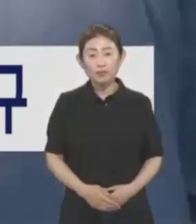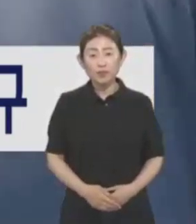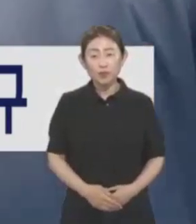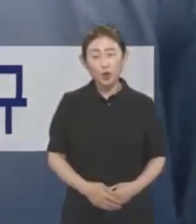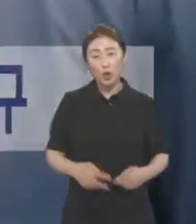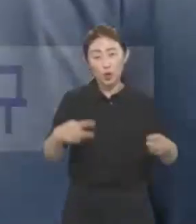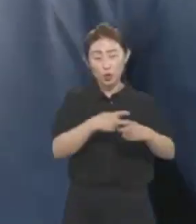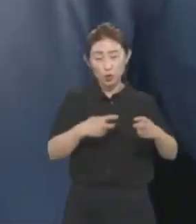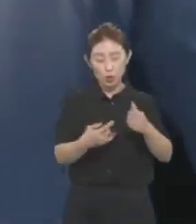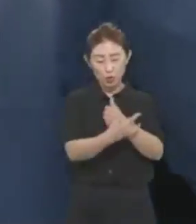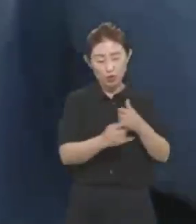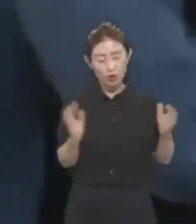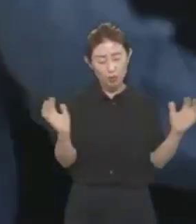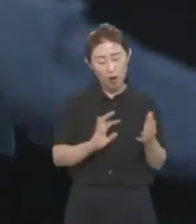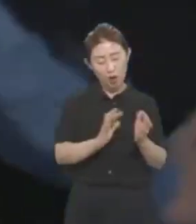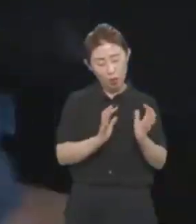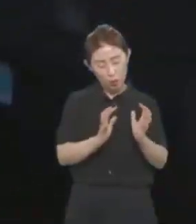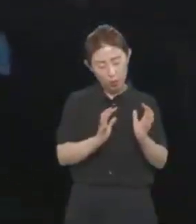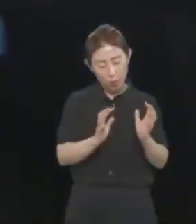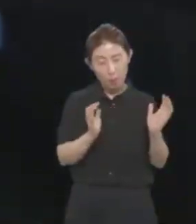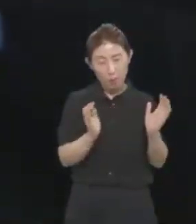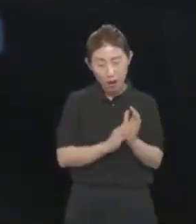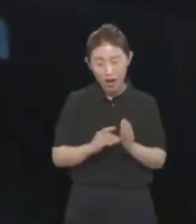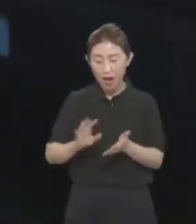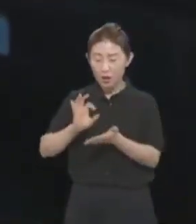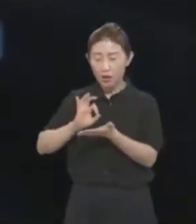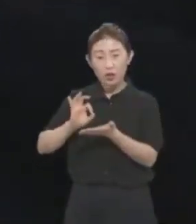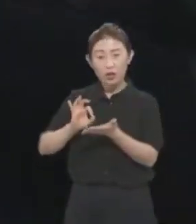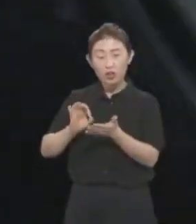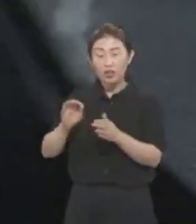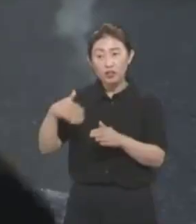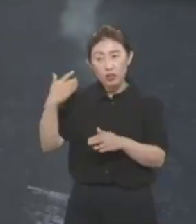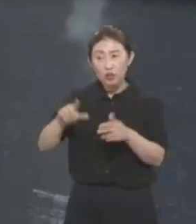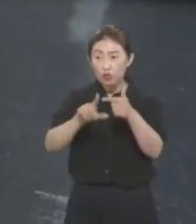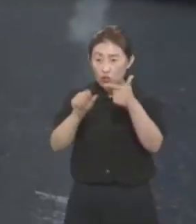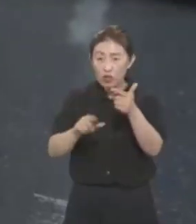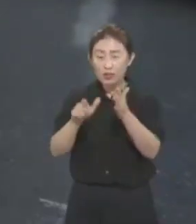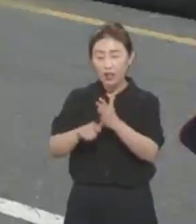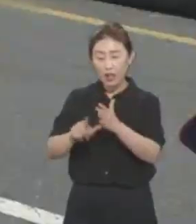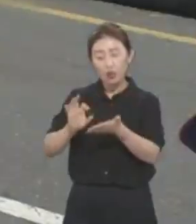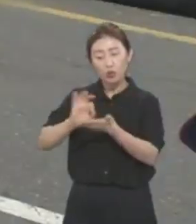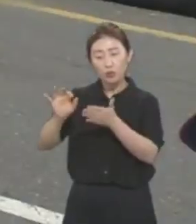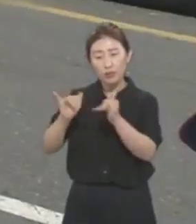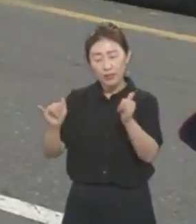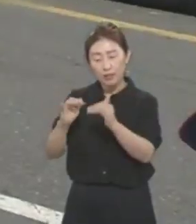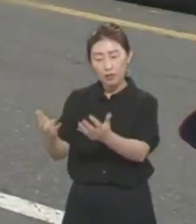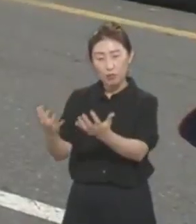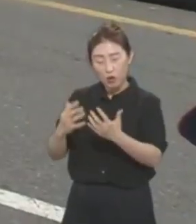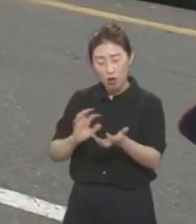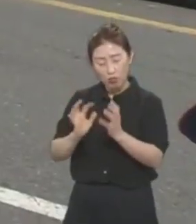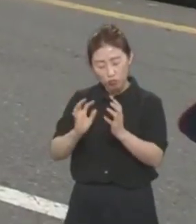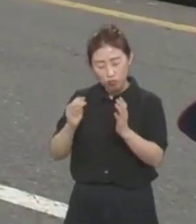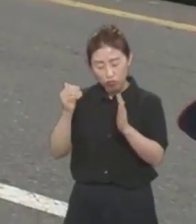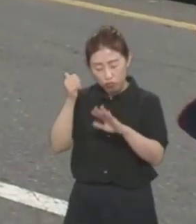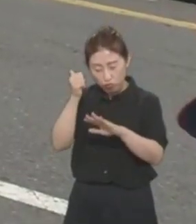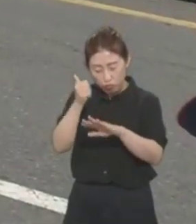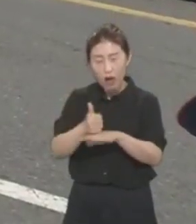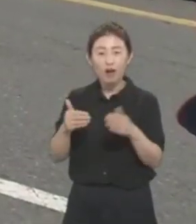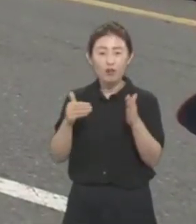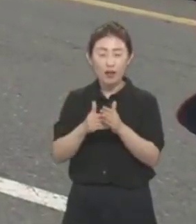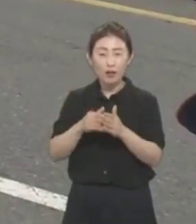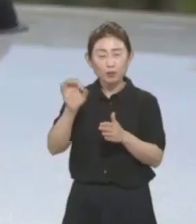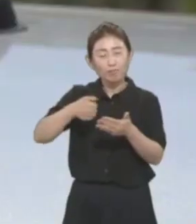대전시는 교통정책위원회를 통해 요구만 조율을 거친 뒤 다음 달 중순 소비자정책위원회를 열고 최종적으로